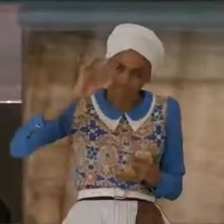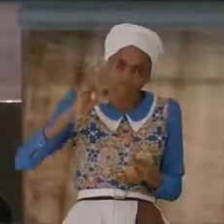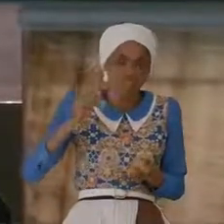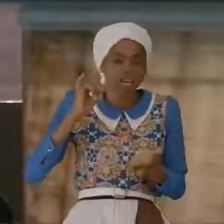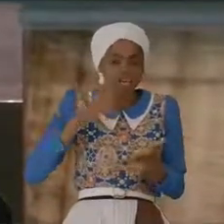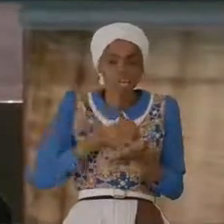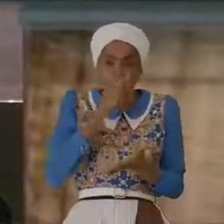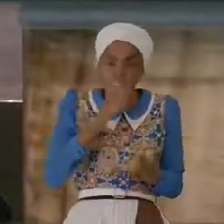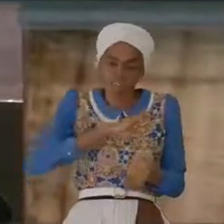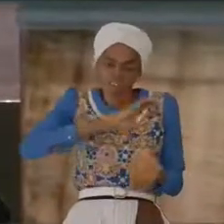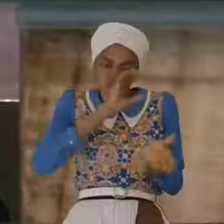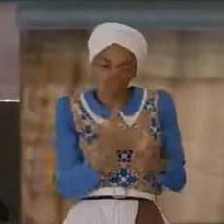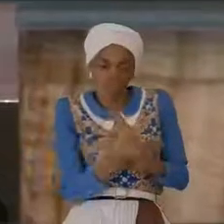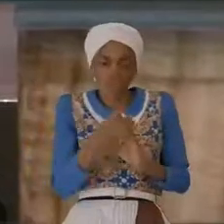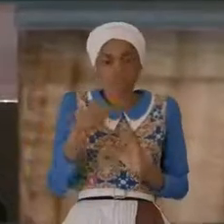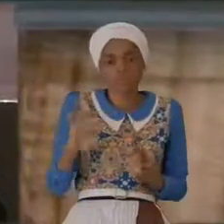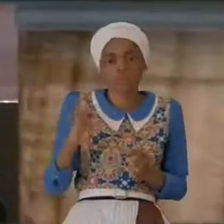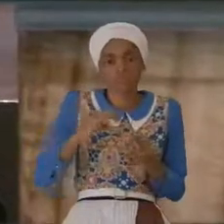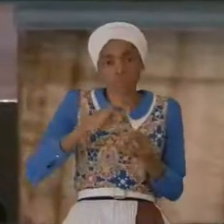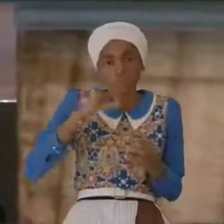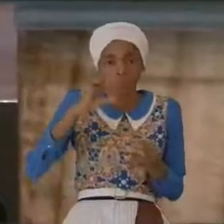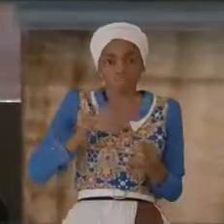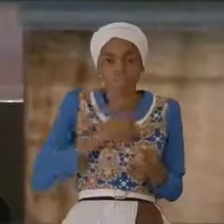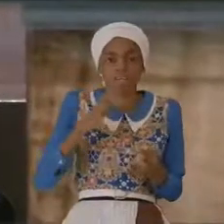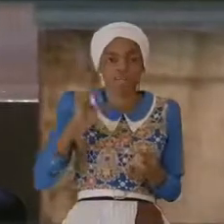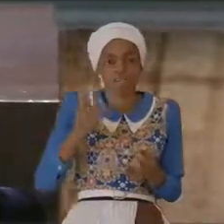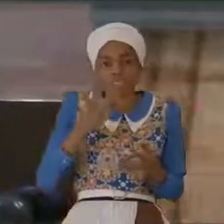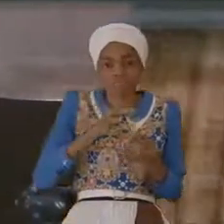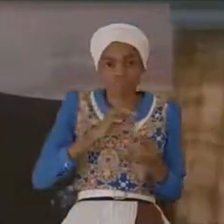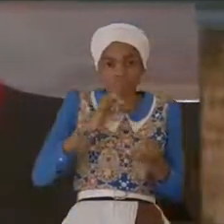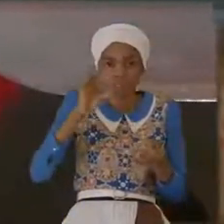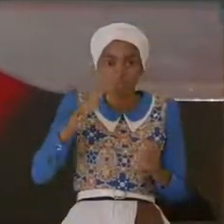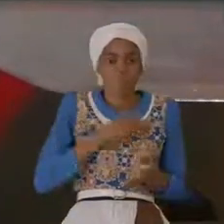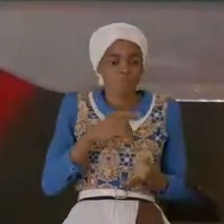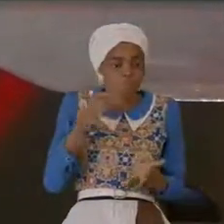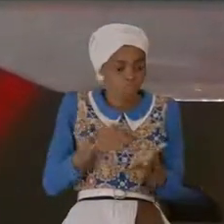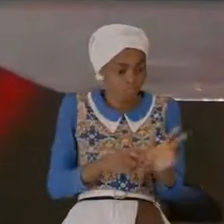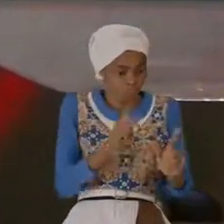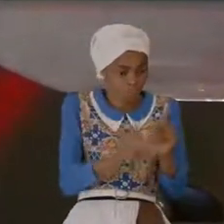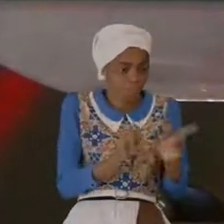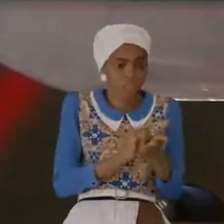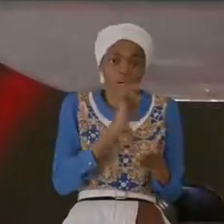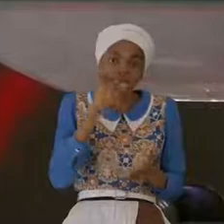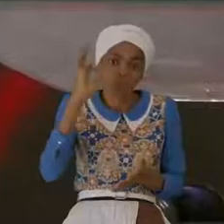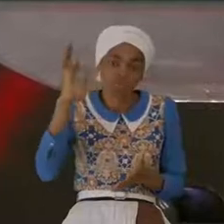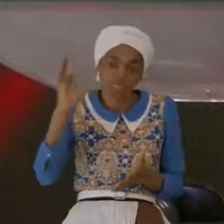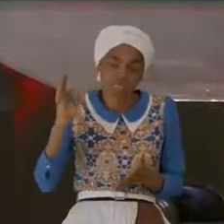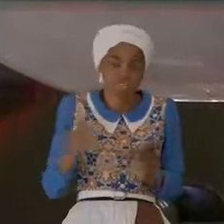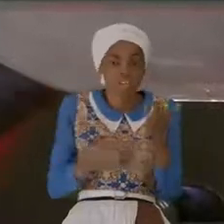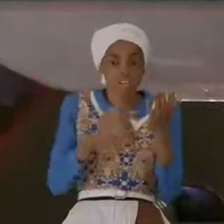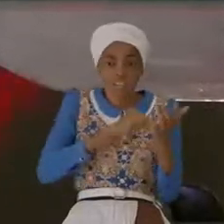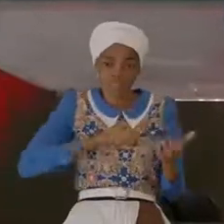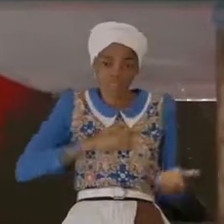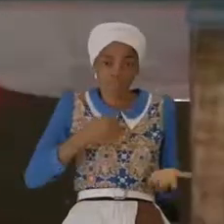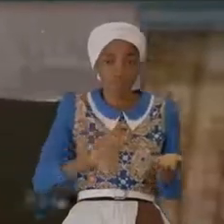par l'esprit et de l'esprit. Et ceux qui prêchent la circoncision de la